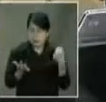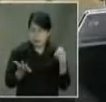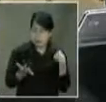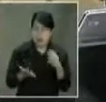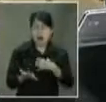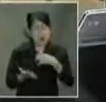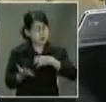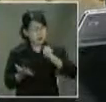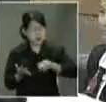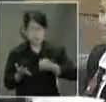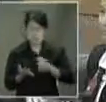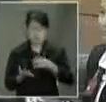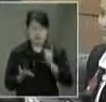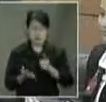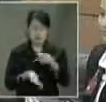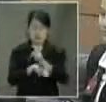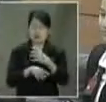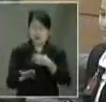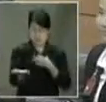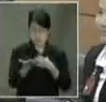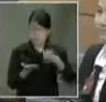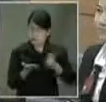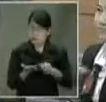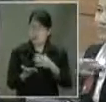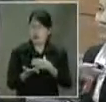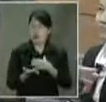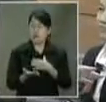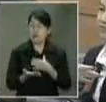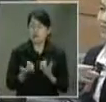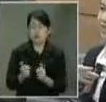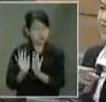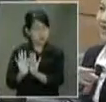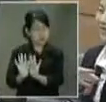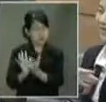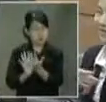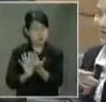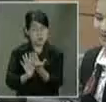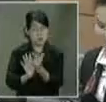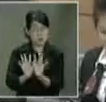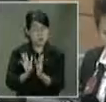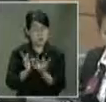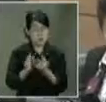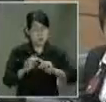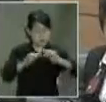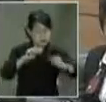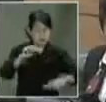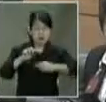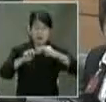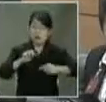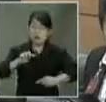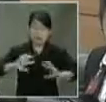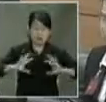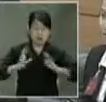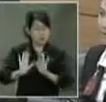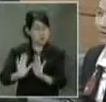จริงครับ เอาเหมือนของจริงเอาเดี๋ยวกระทะล้อนี่ขอก่อนนะฮะเพราะว่าไปตรวจวินิจฉัยแล้วก็เดี๋ยวหมายจับพวก